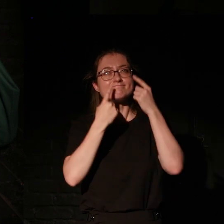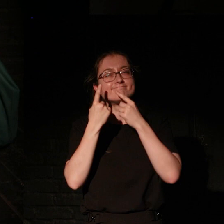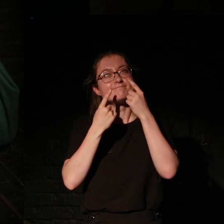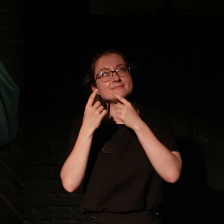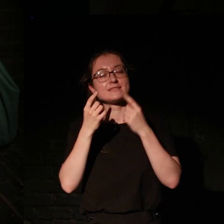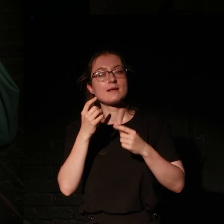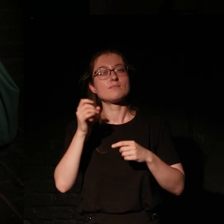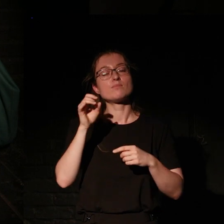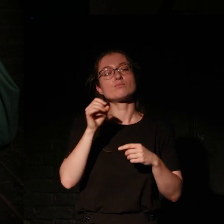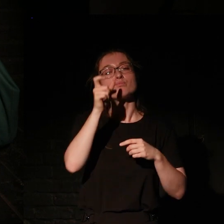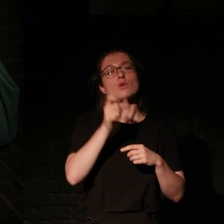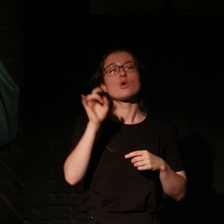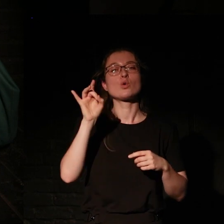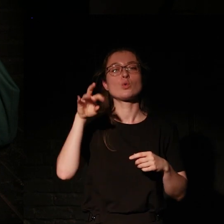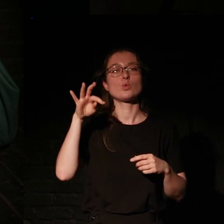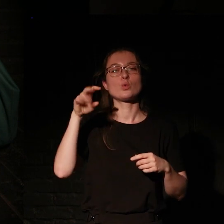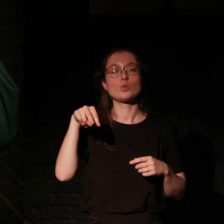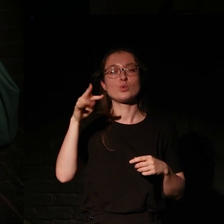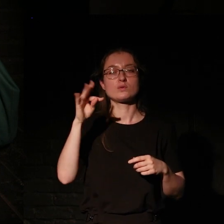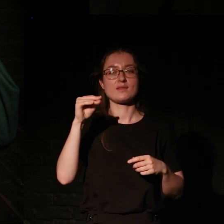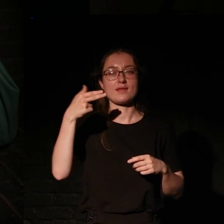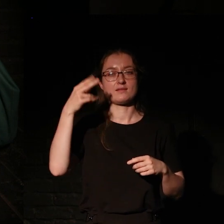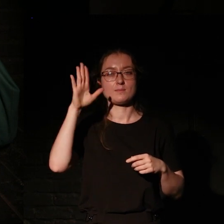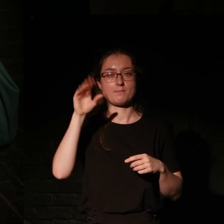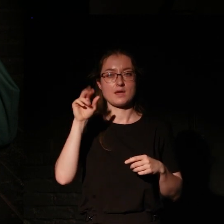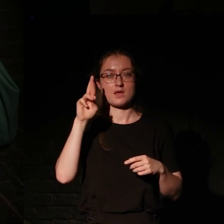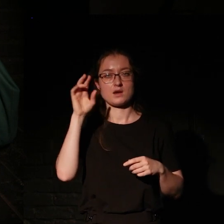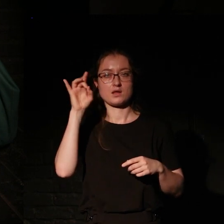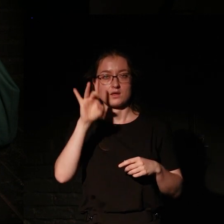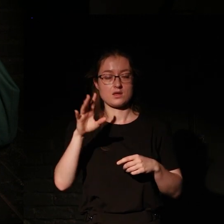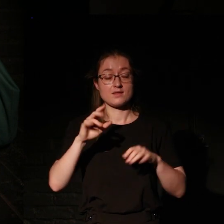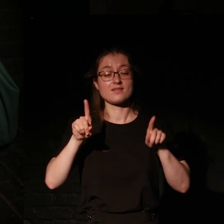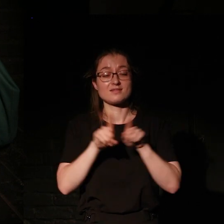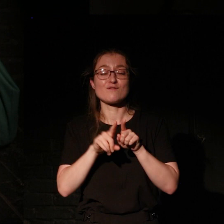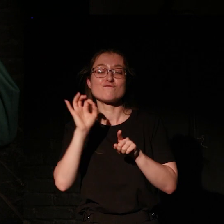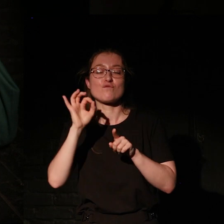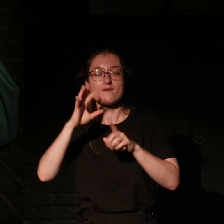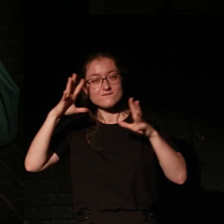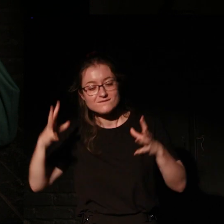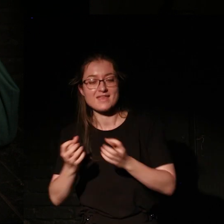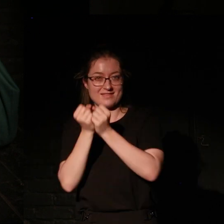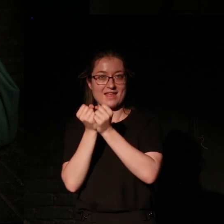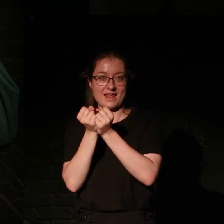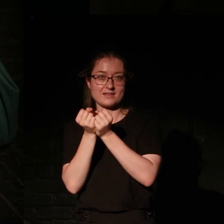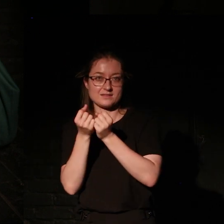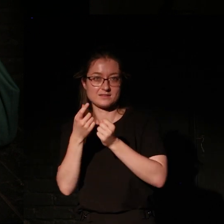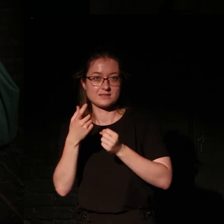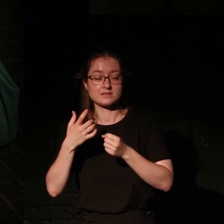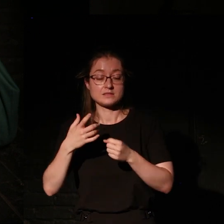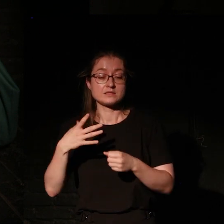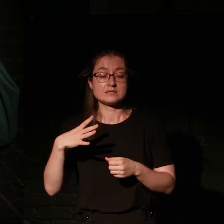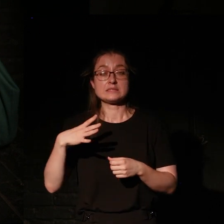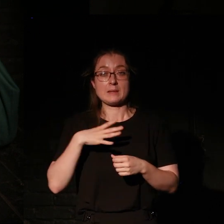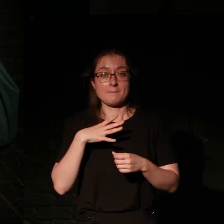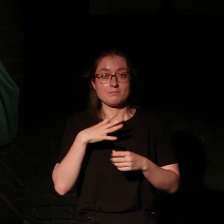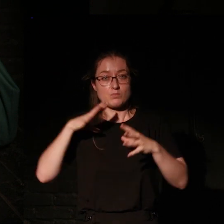w sposobie, w jaki czytamy i interpretujemy Biblię, zmienił wynalazek druku i